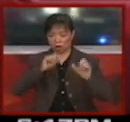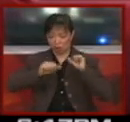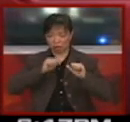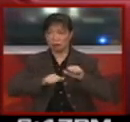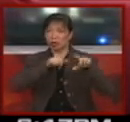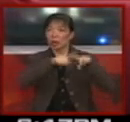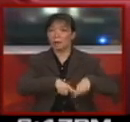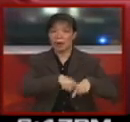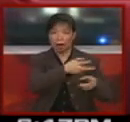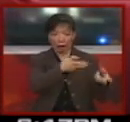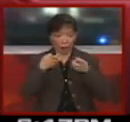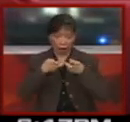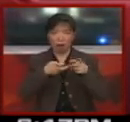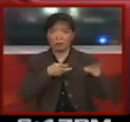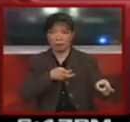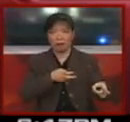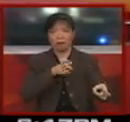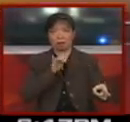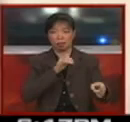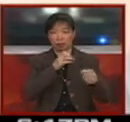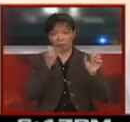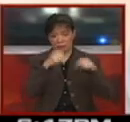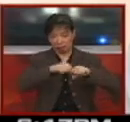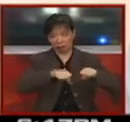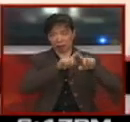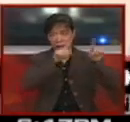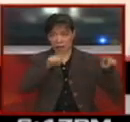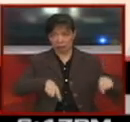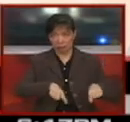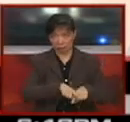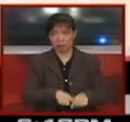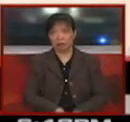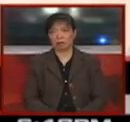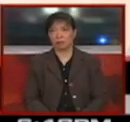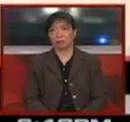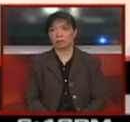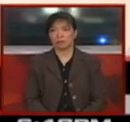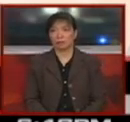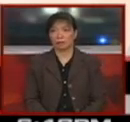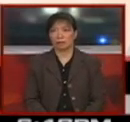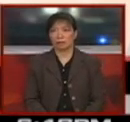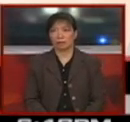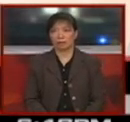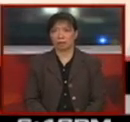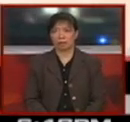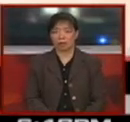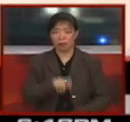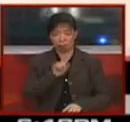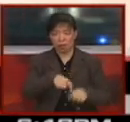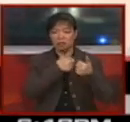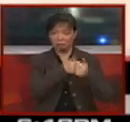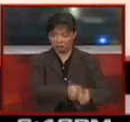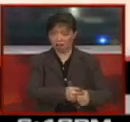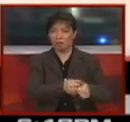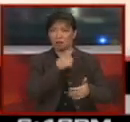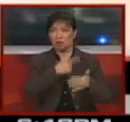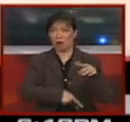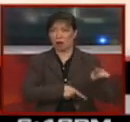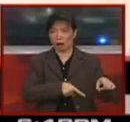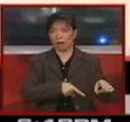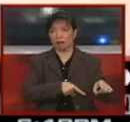sa nakasaad sa concession agreement. Sa akin, dapat pagpatuloy kung ano ang nakasulat sa kontrata